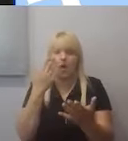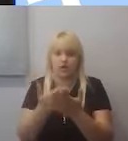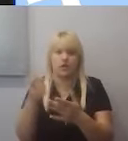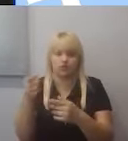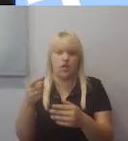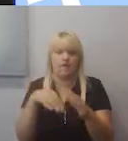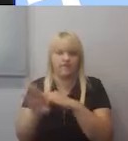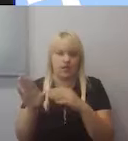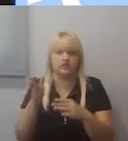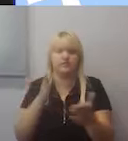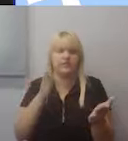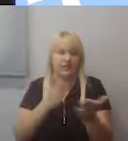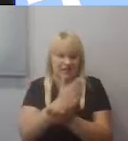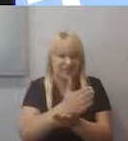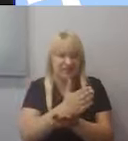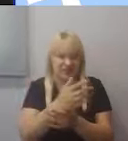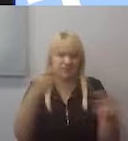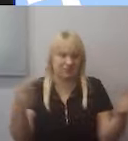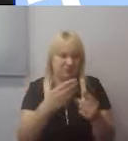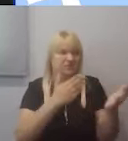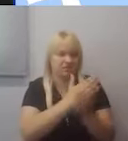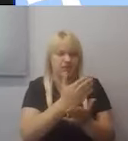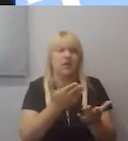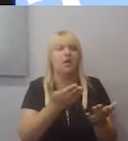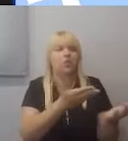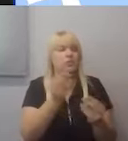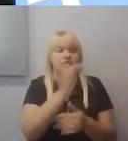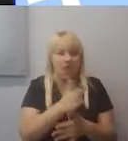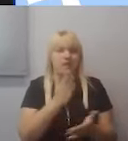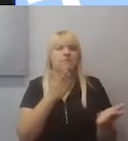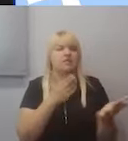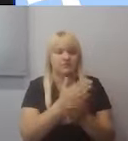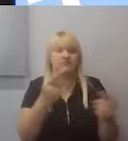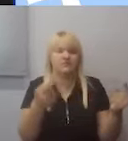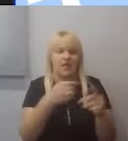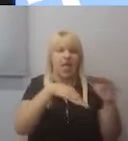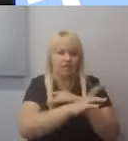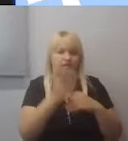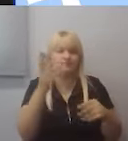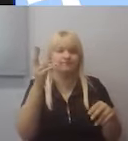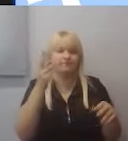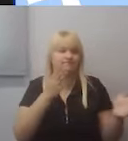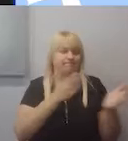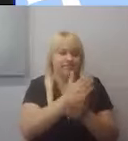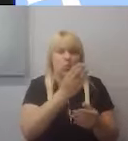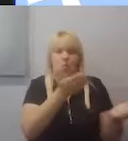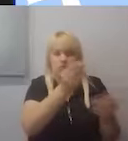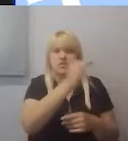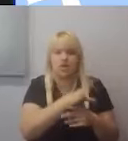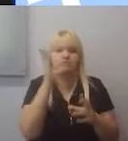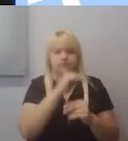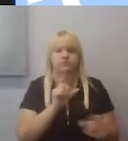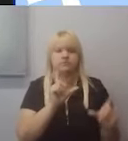virzienu tad j var arī doties uz šo vietu un informēt protams tad arī piemēram radiniekus protams par savu evakuāciju